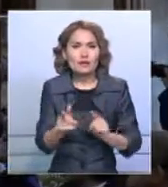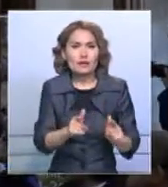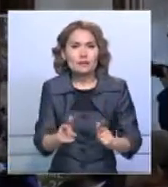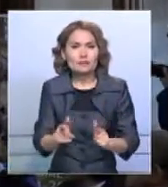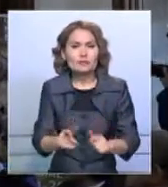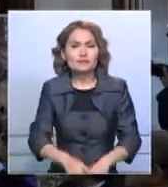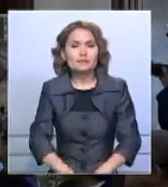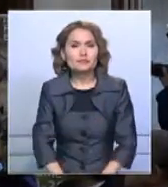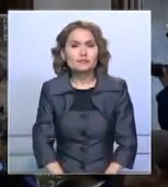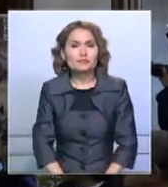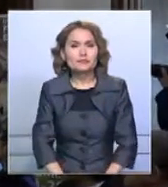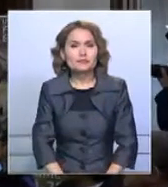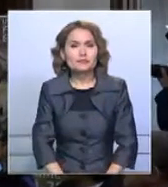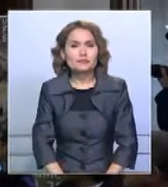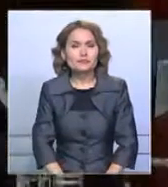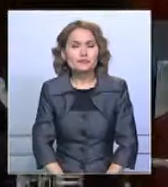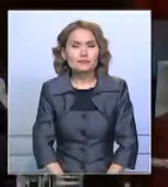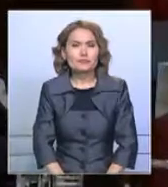дайын.